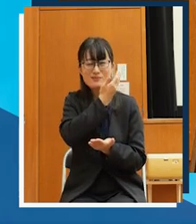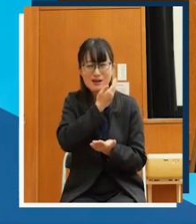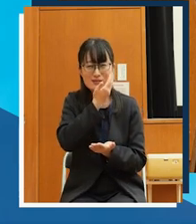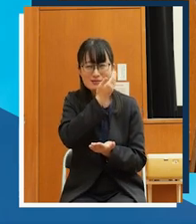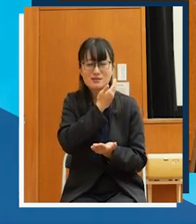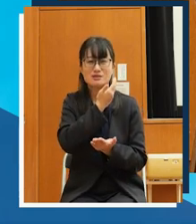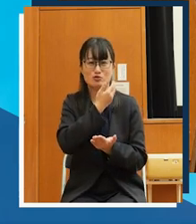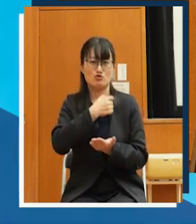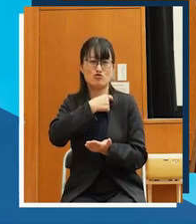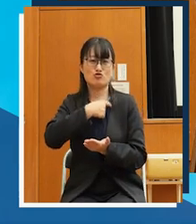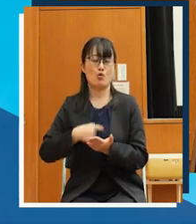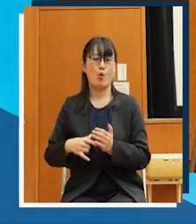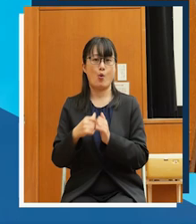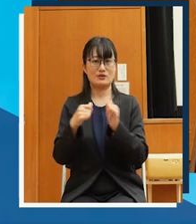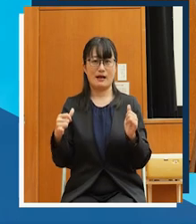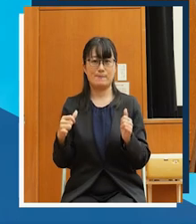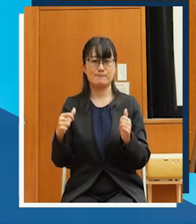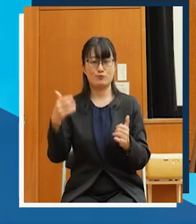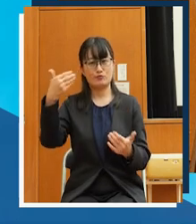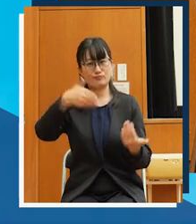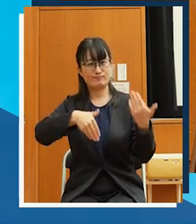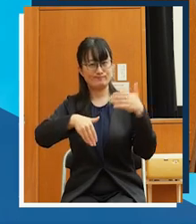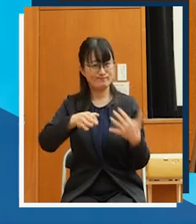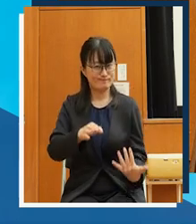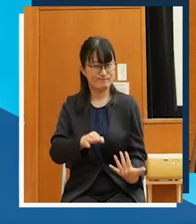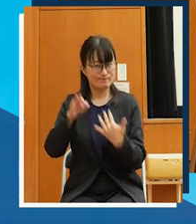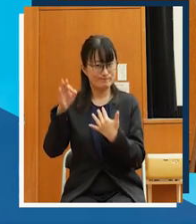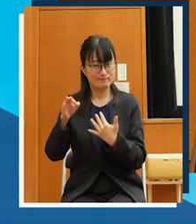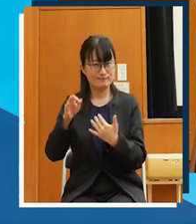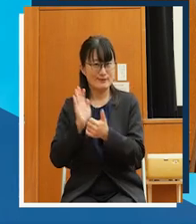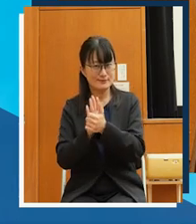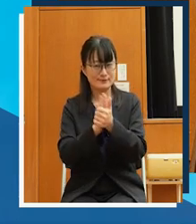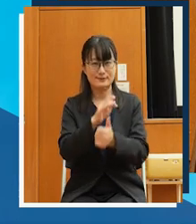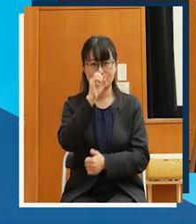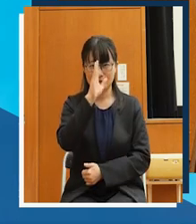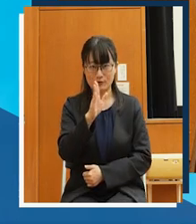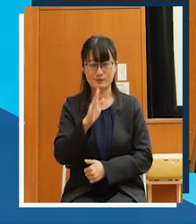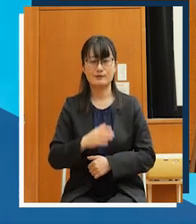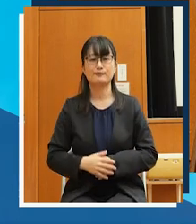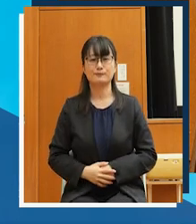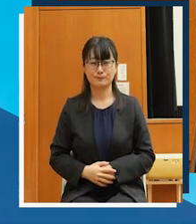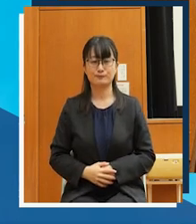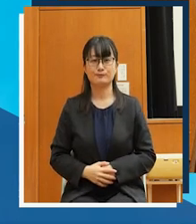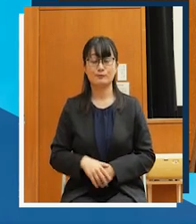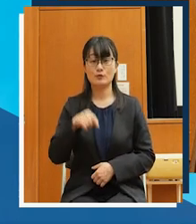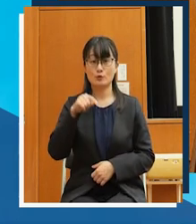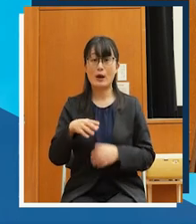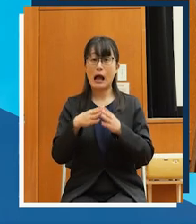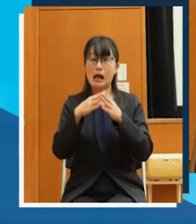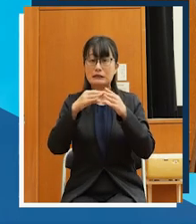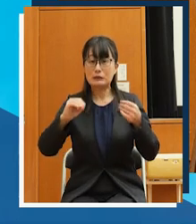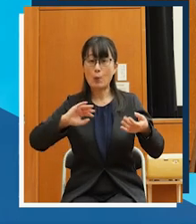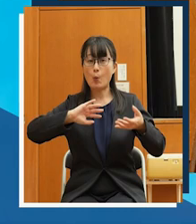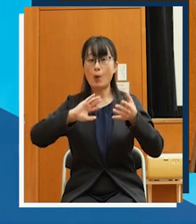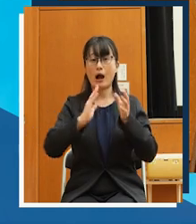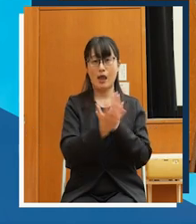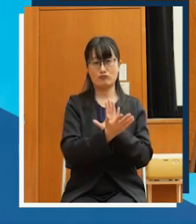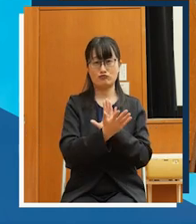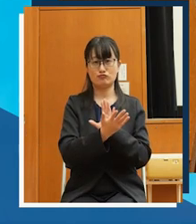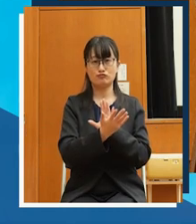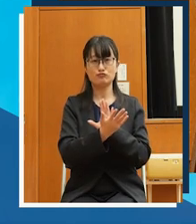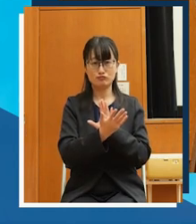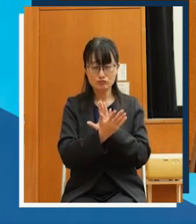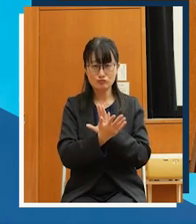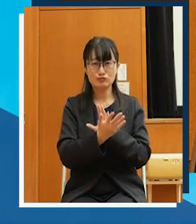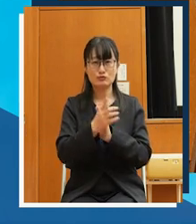候補を選挙で信と支持してくださいそれが日本を大きく変えていく一歩になると思います